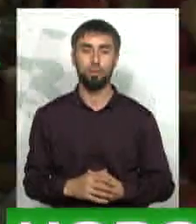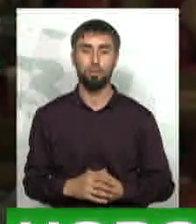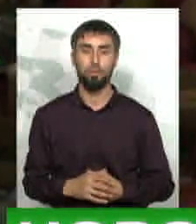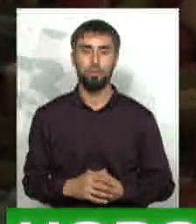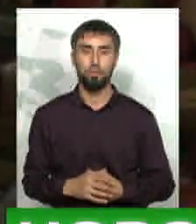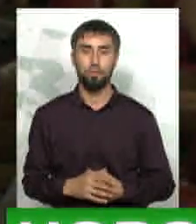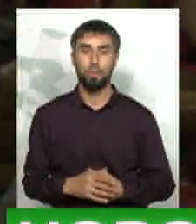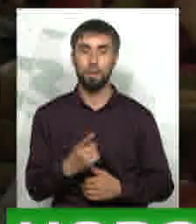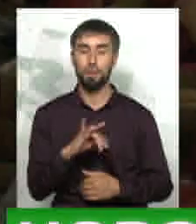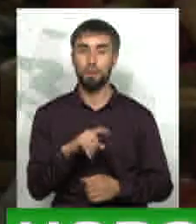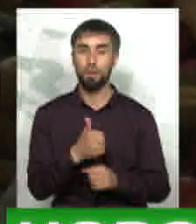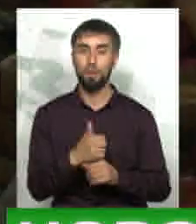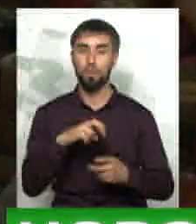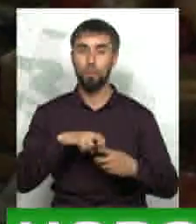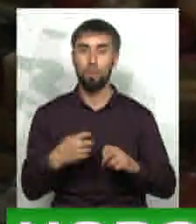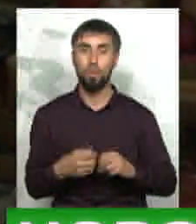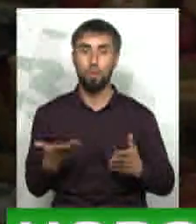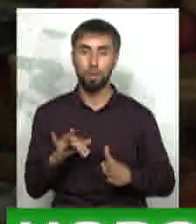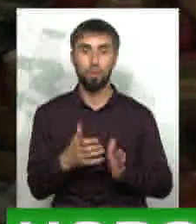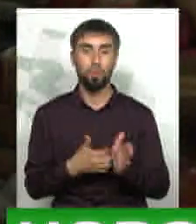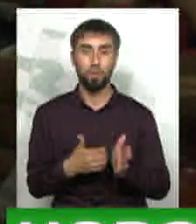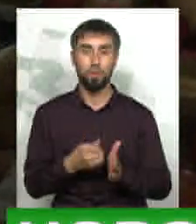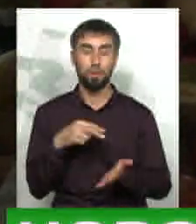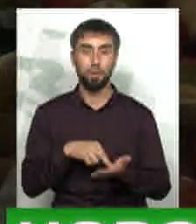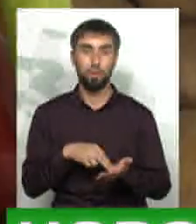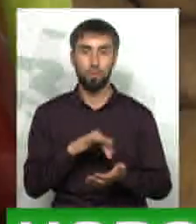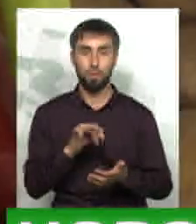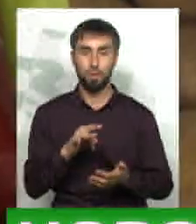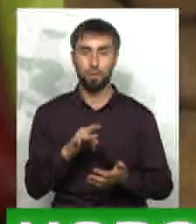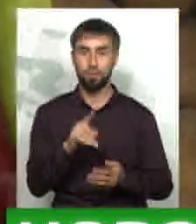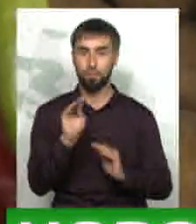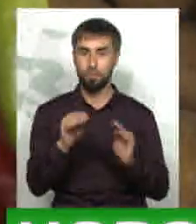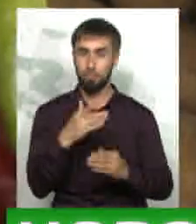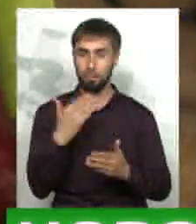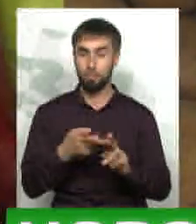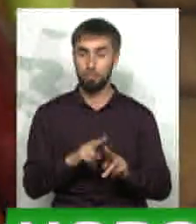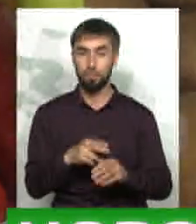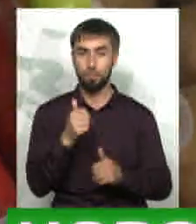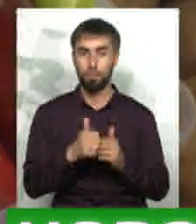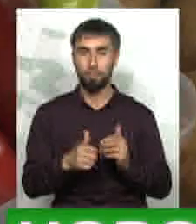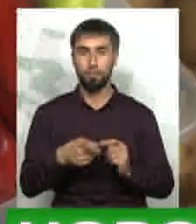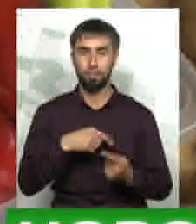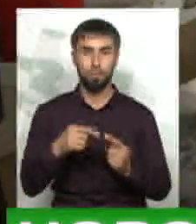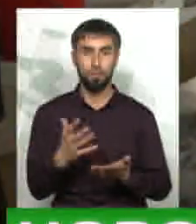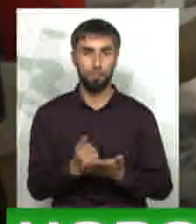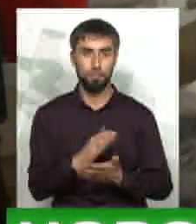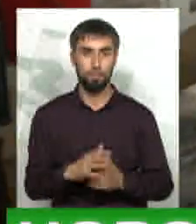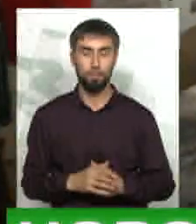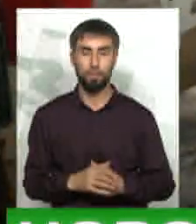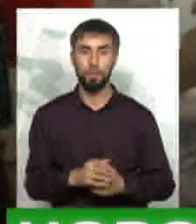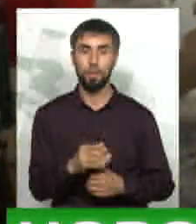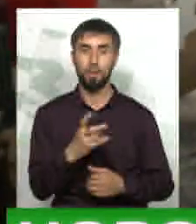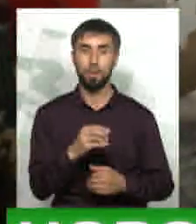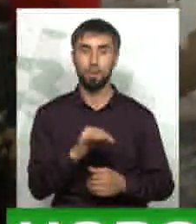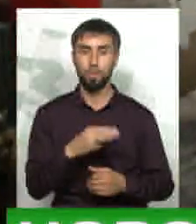добавили. Одной из главных проблем остается и отсутствие ценников на товарах. Искоренить эту проблему среди предпринимателей не получается.